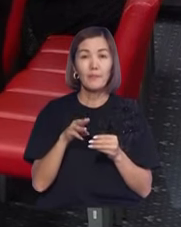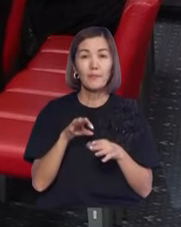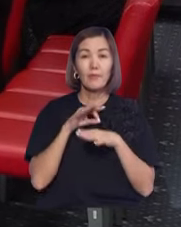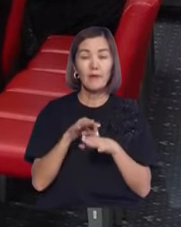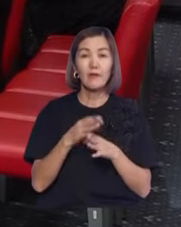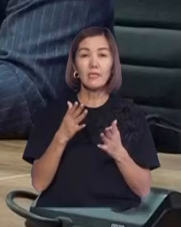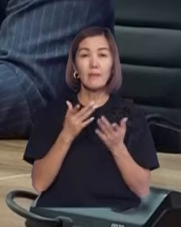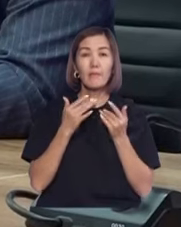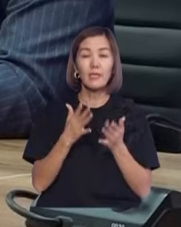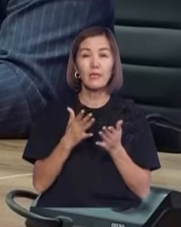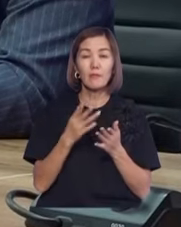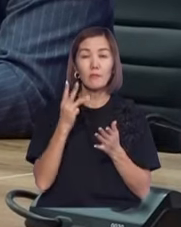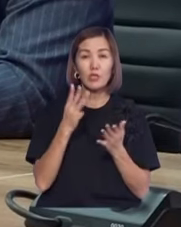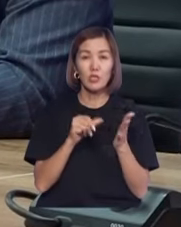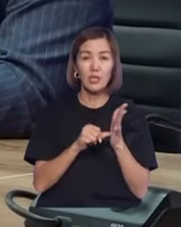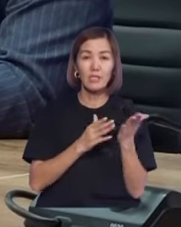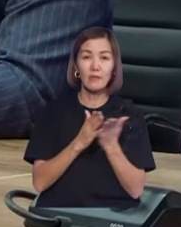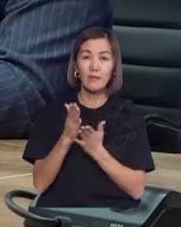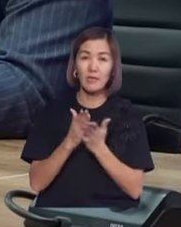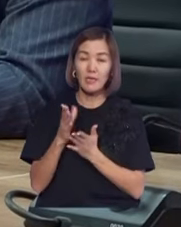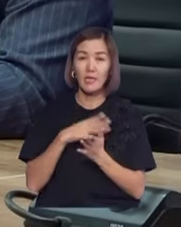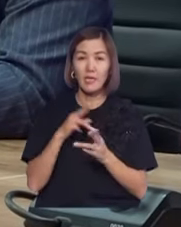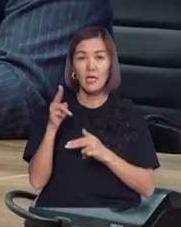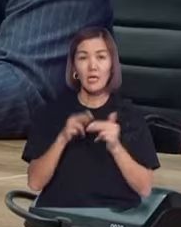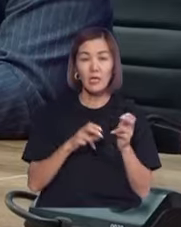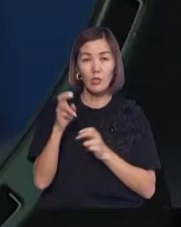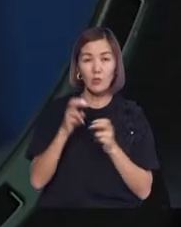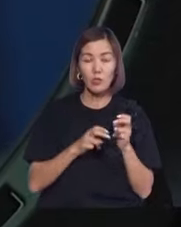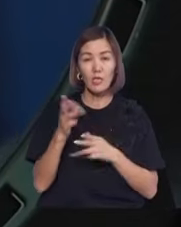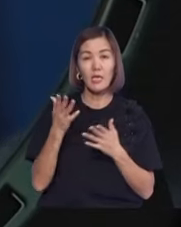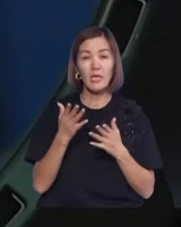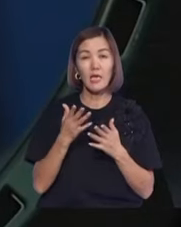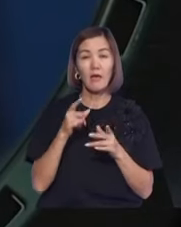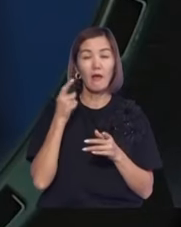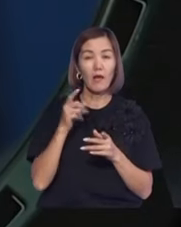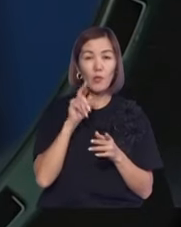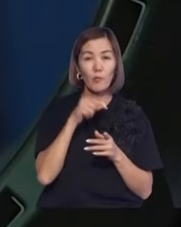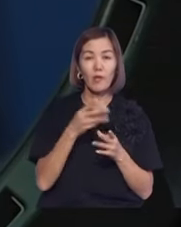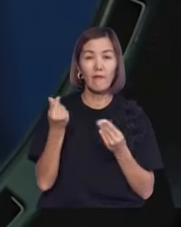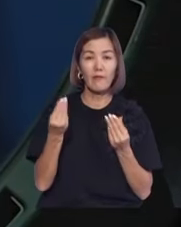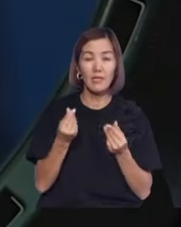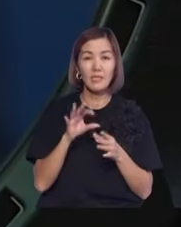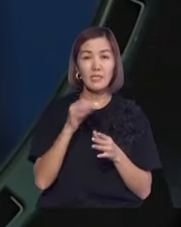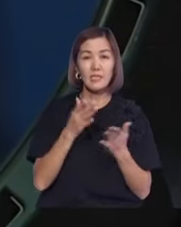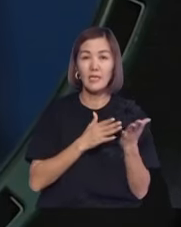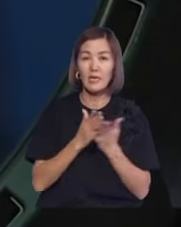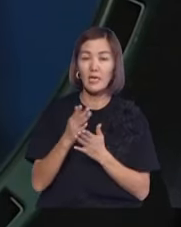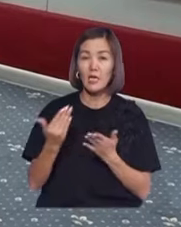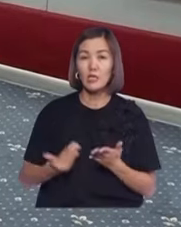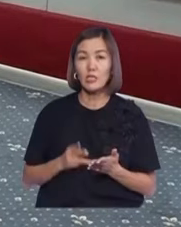потребностей в кадрах по 6 отраслевым направлениям: индустрия и промышленность, экономика и финансы, социальная